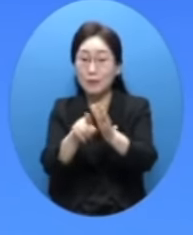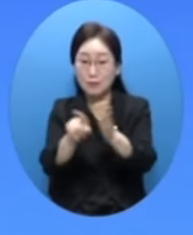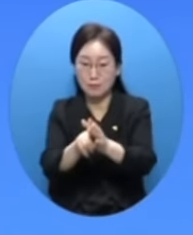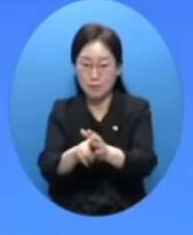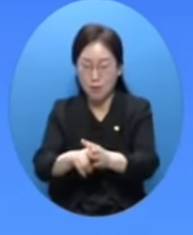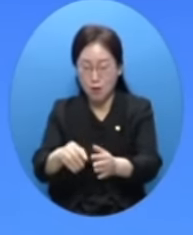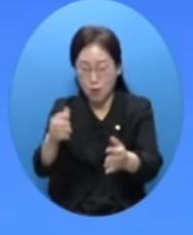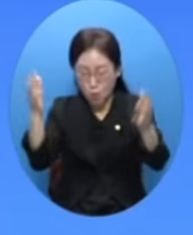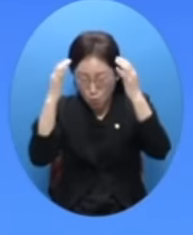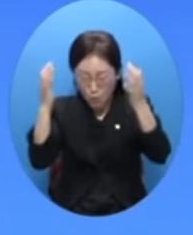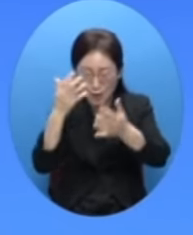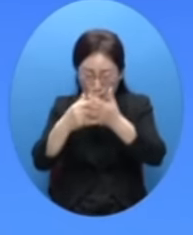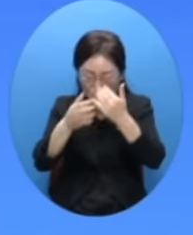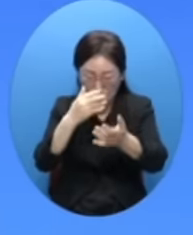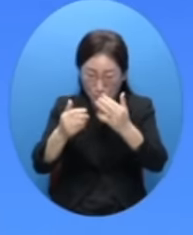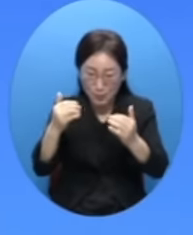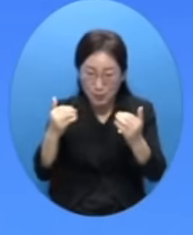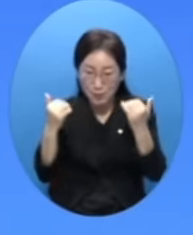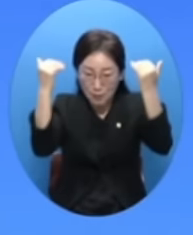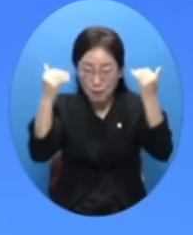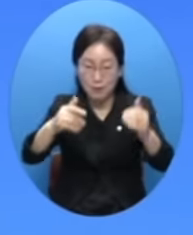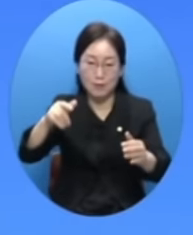되고 견고한 믿음,